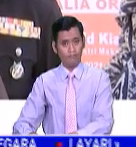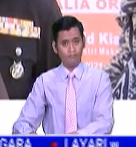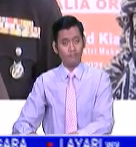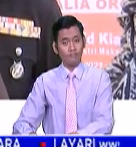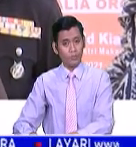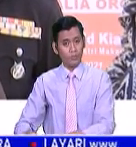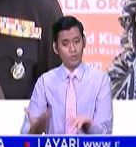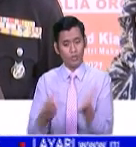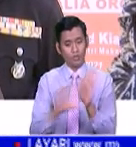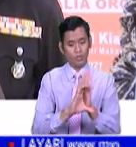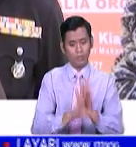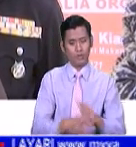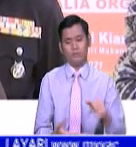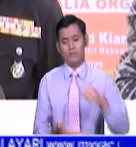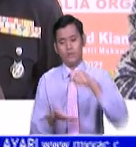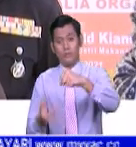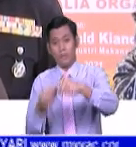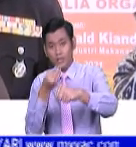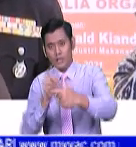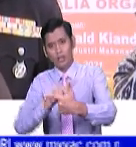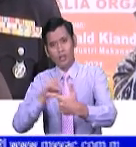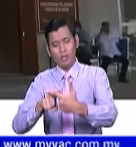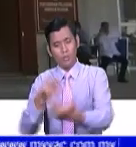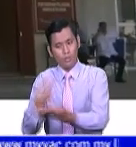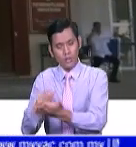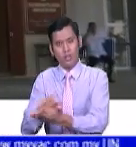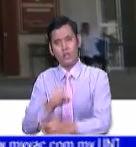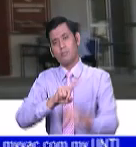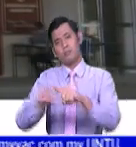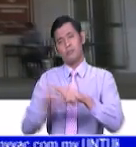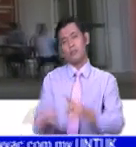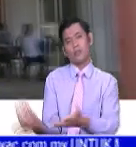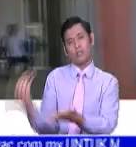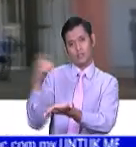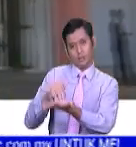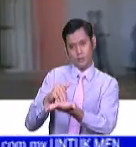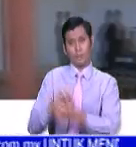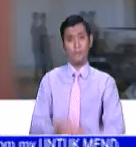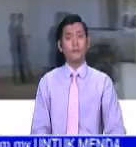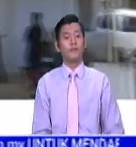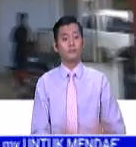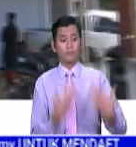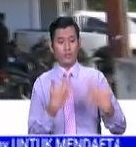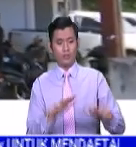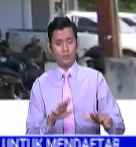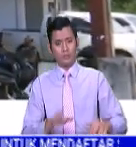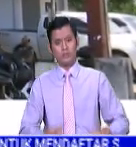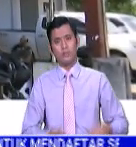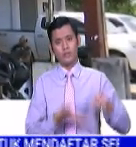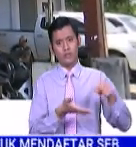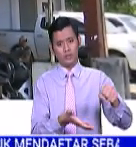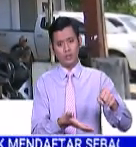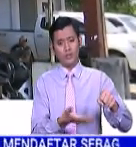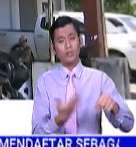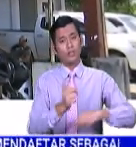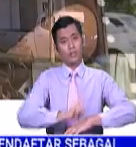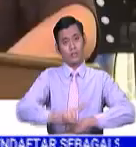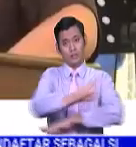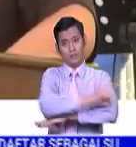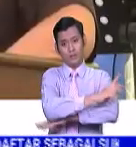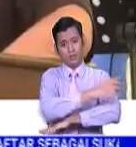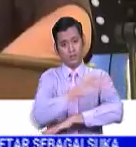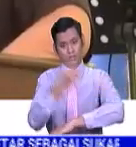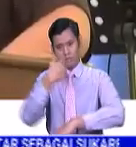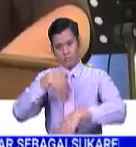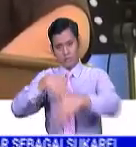pemberian bakul makanan Beliau berkata demikian slepa penyerahan kita nama lada Baro dan hari organik Kepada